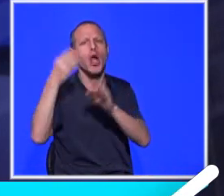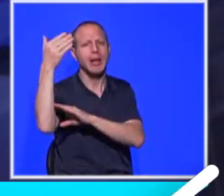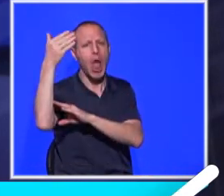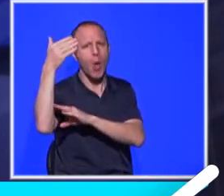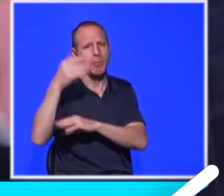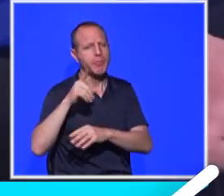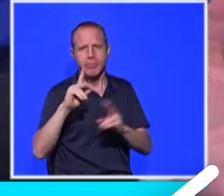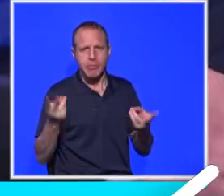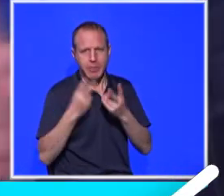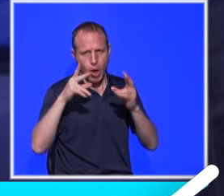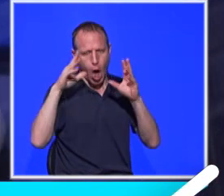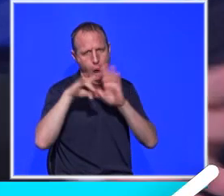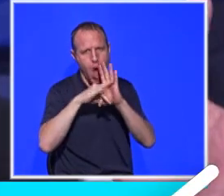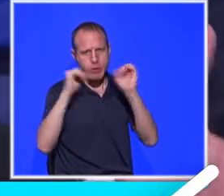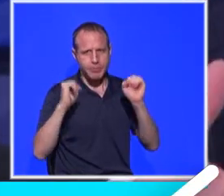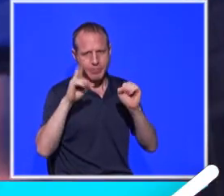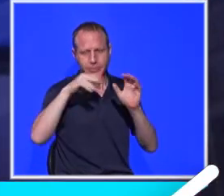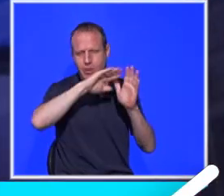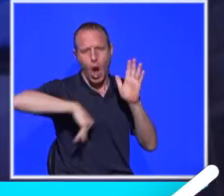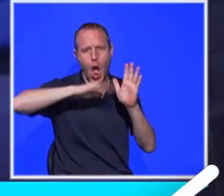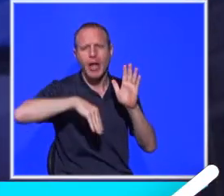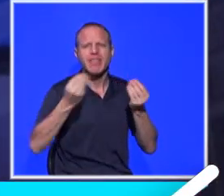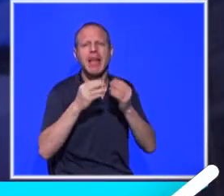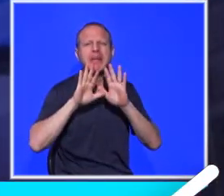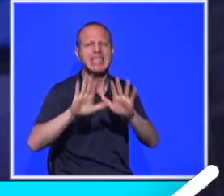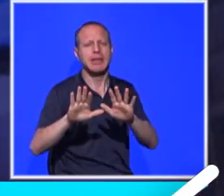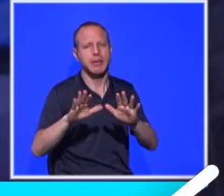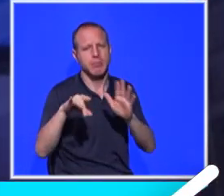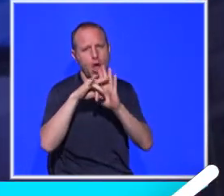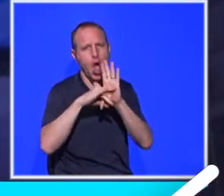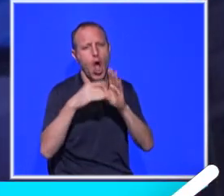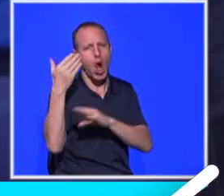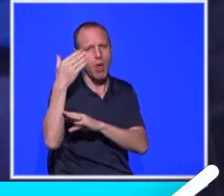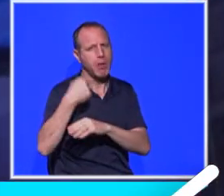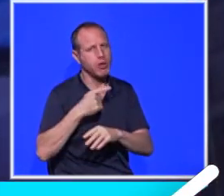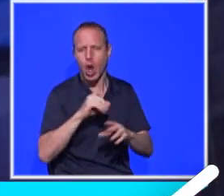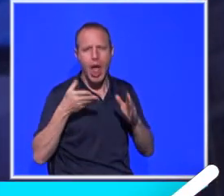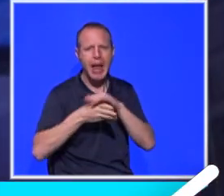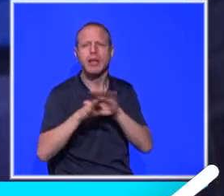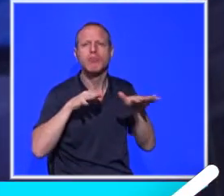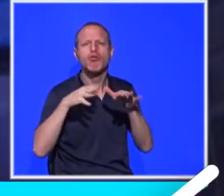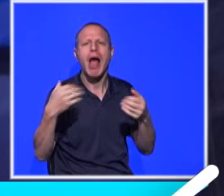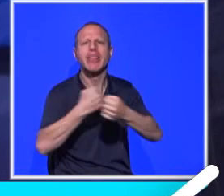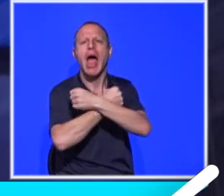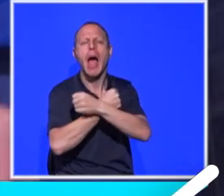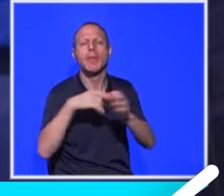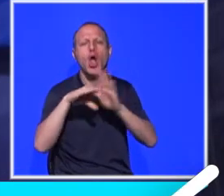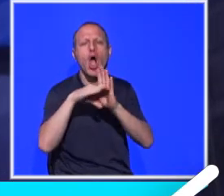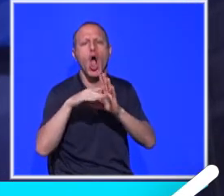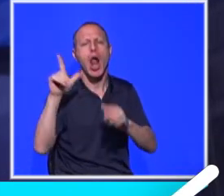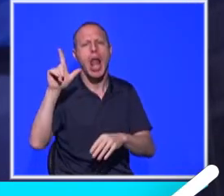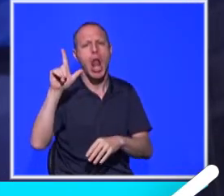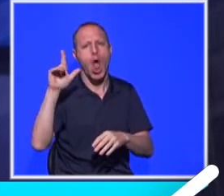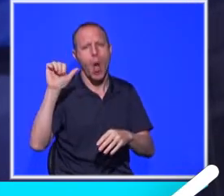כנראה שצריך לרוקן את האלמנטים הגזעניים מחוק הלאום, אני לא אכנס לממשלה שתחבק את חוק הלאום, לחוקק חוק